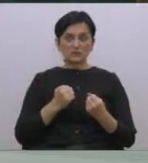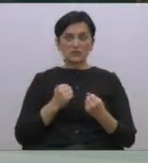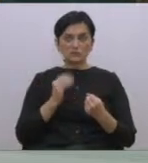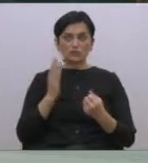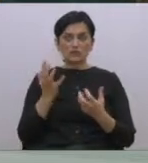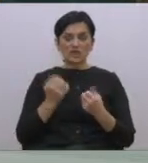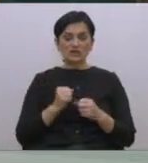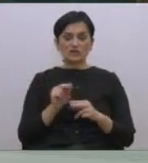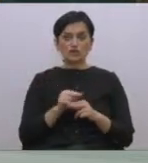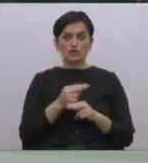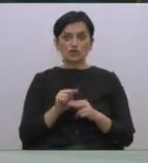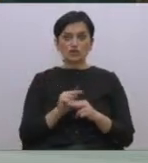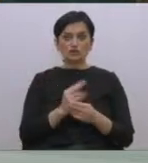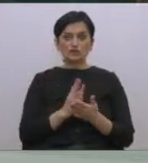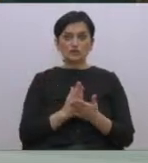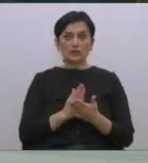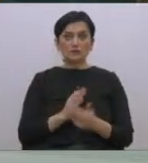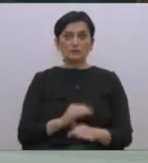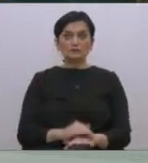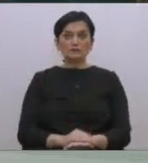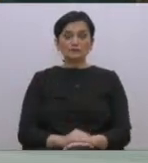გასაზიარებელი შენიშვნა